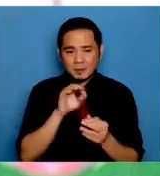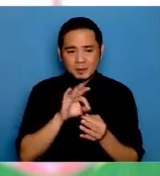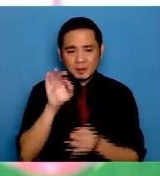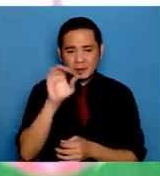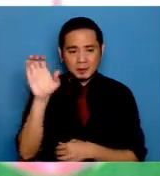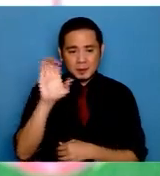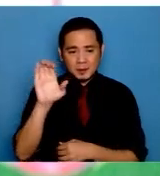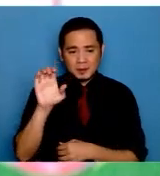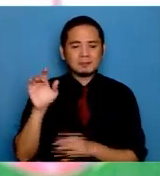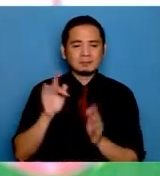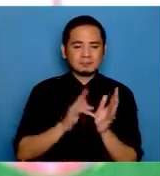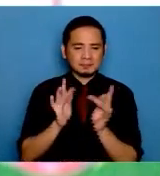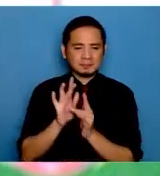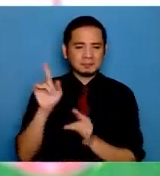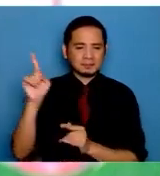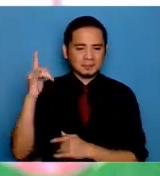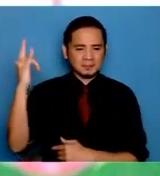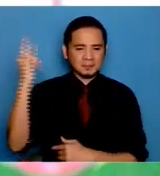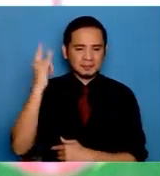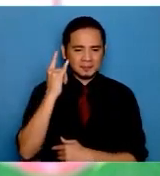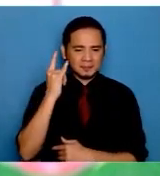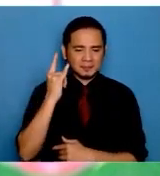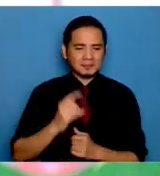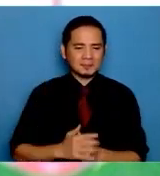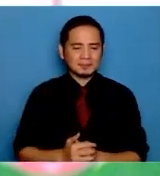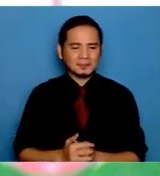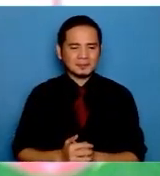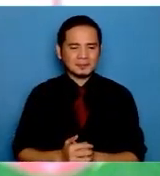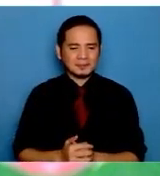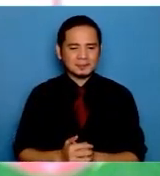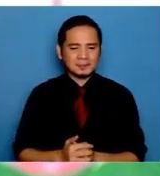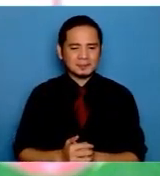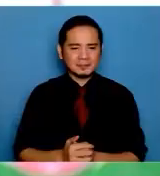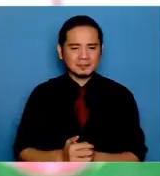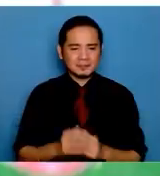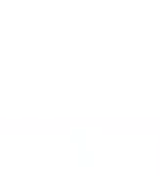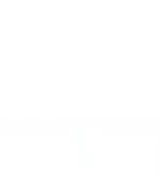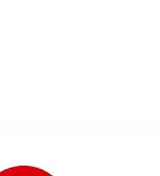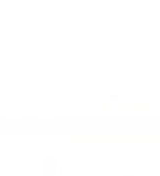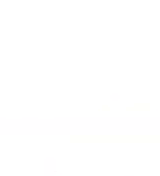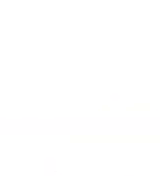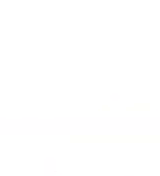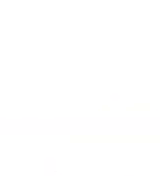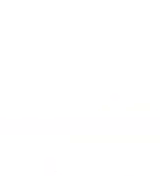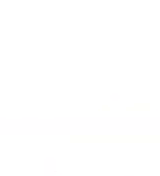Hesukristo. Nagbabalita mula sa Frontline, Marian Enriquez, News 5.